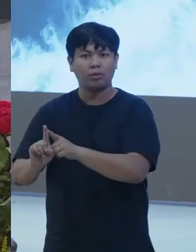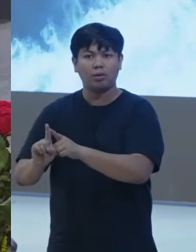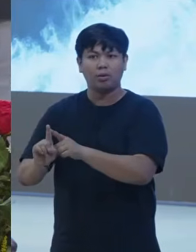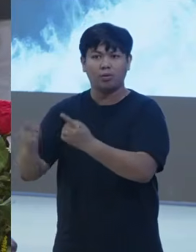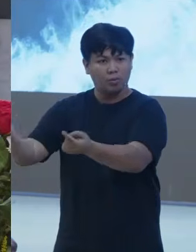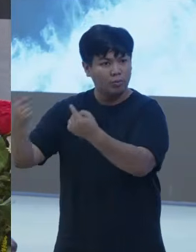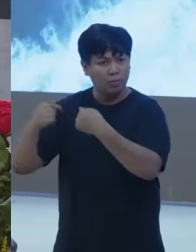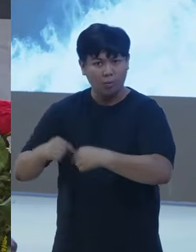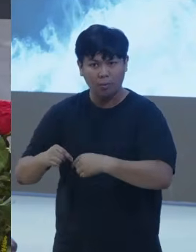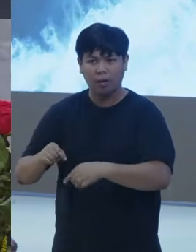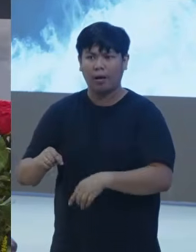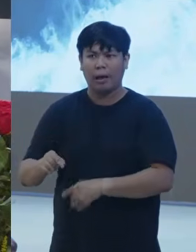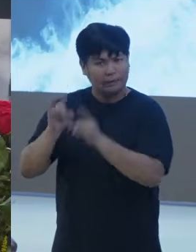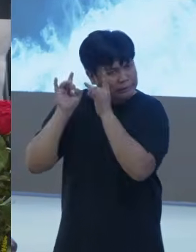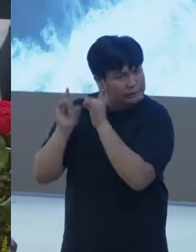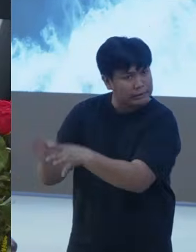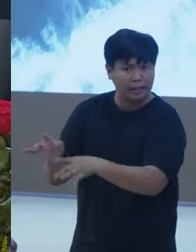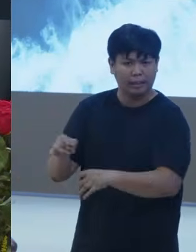Naantig ang kanyang kalooban.